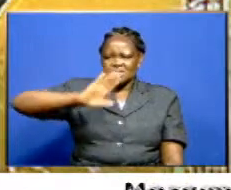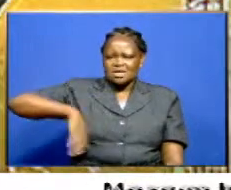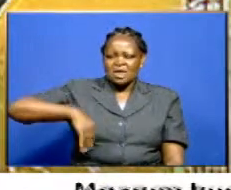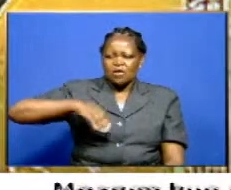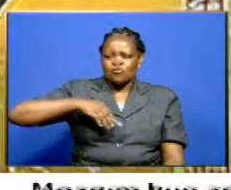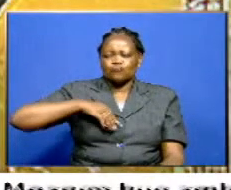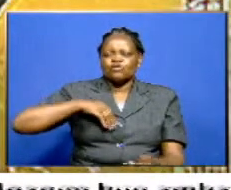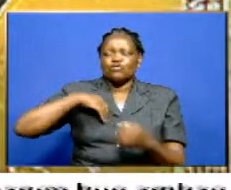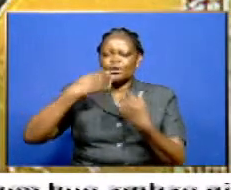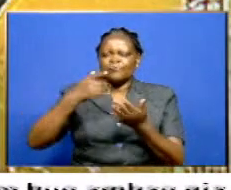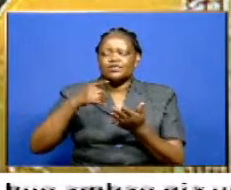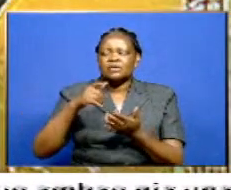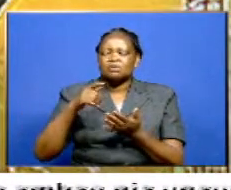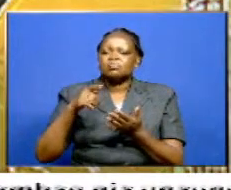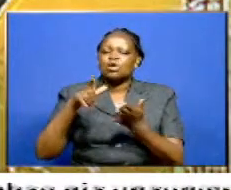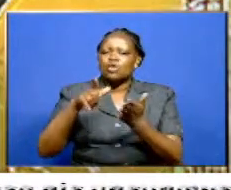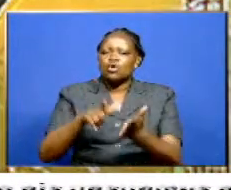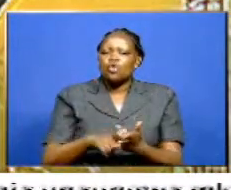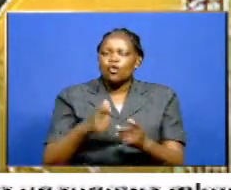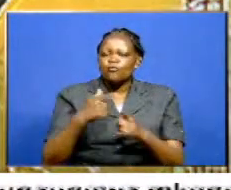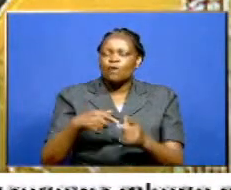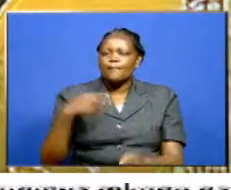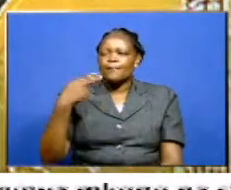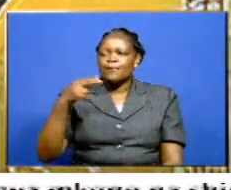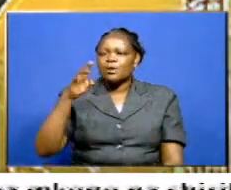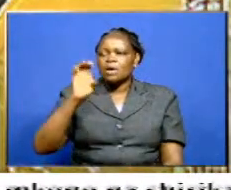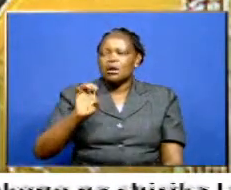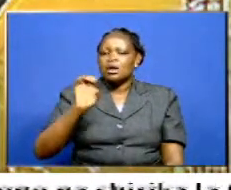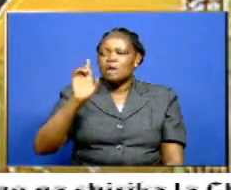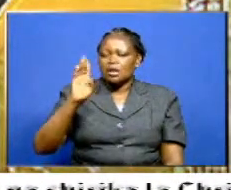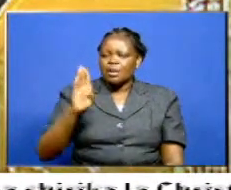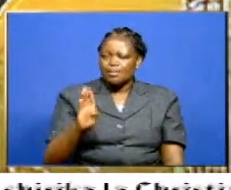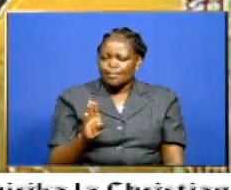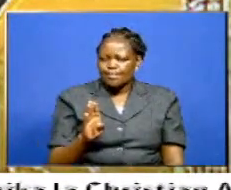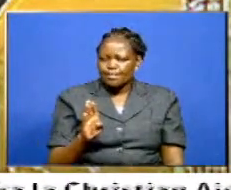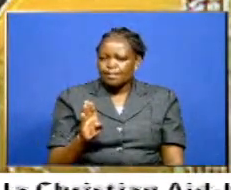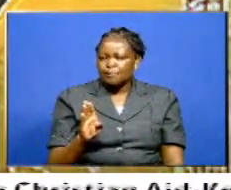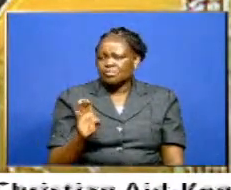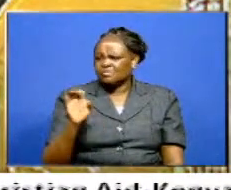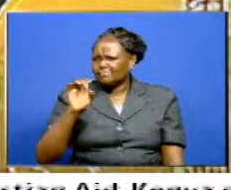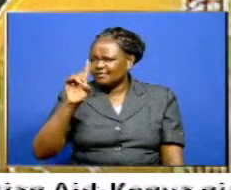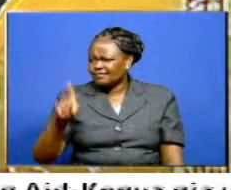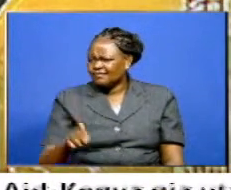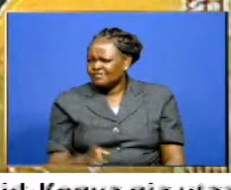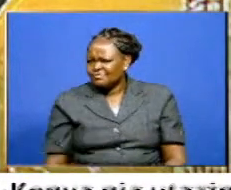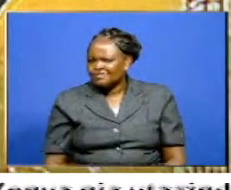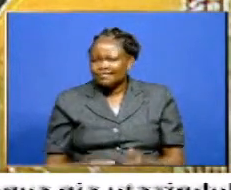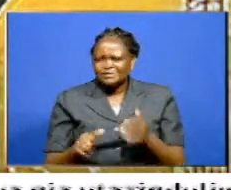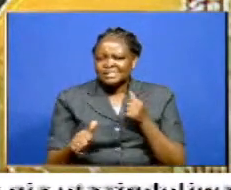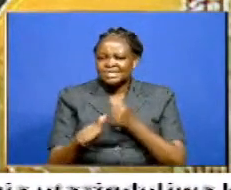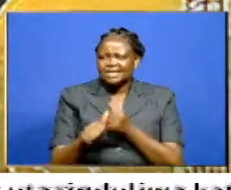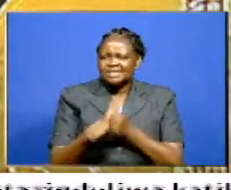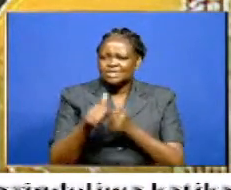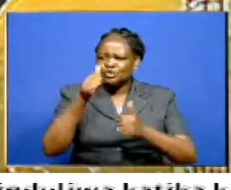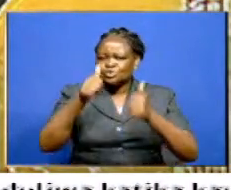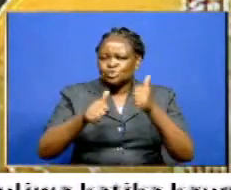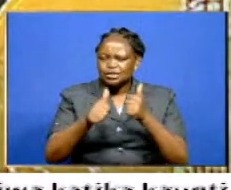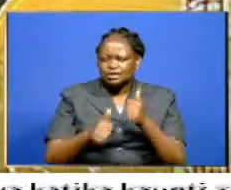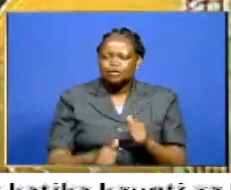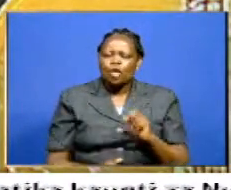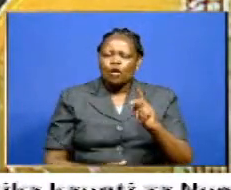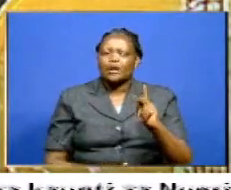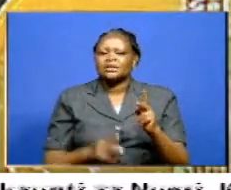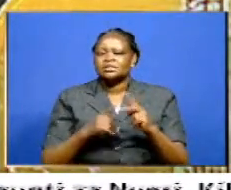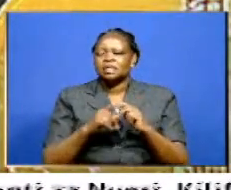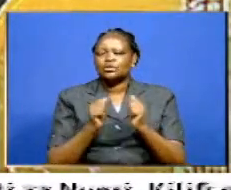kupeanwa kwa mikopo ya elimu ya juu, yani HELB humu nchini. Je, athari ikoje? Tuanze na Brian ambaye bado